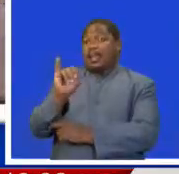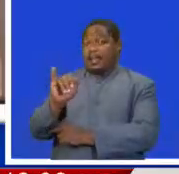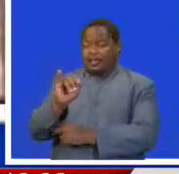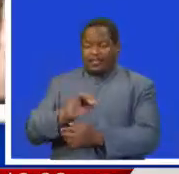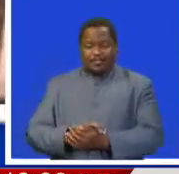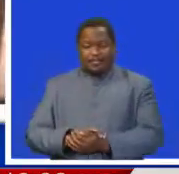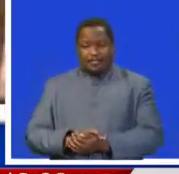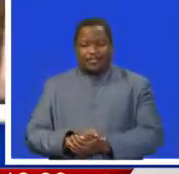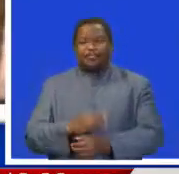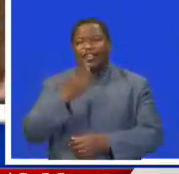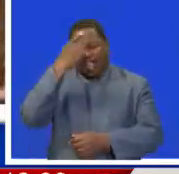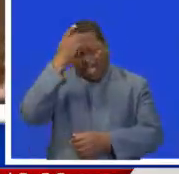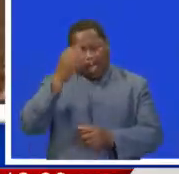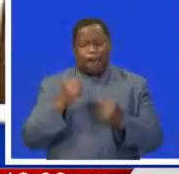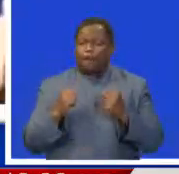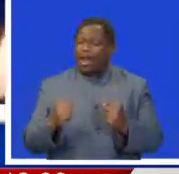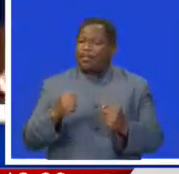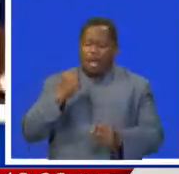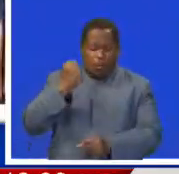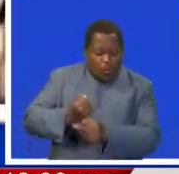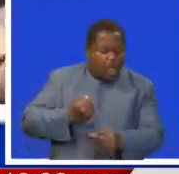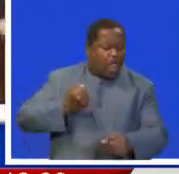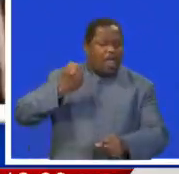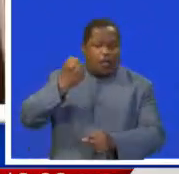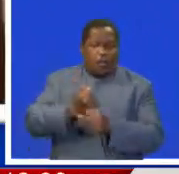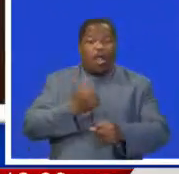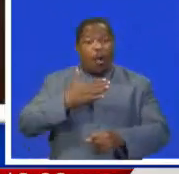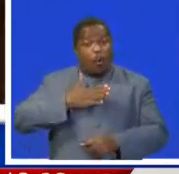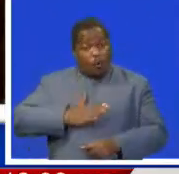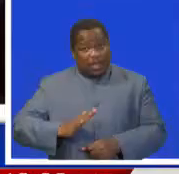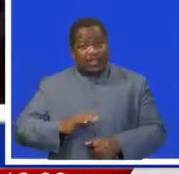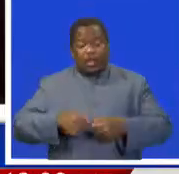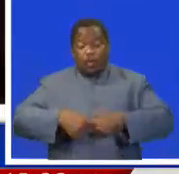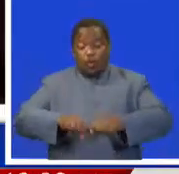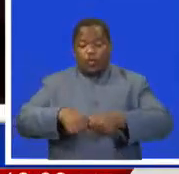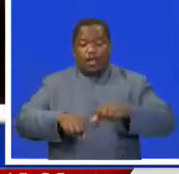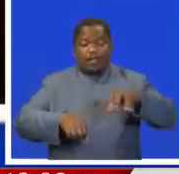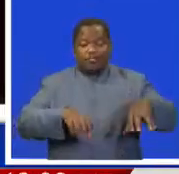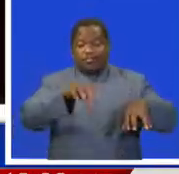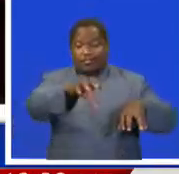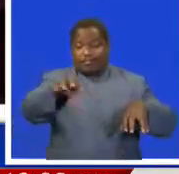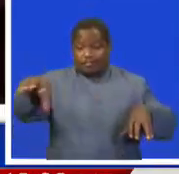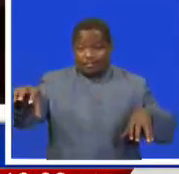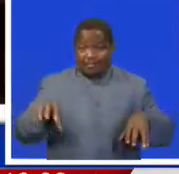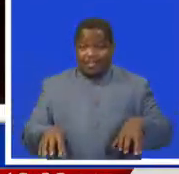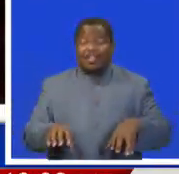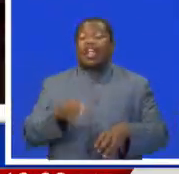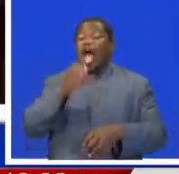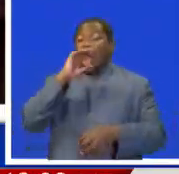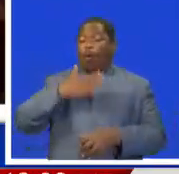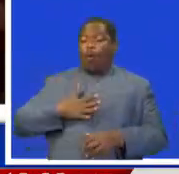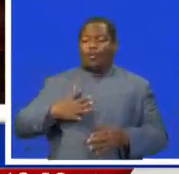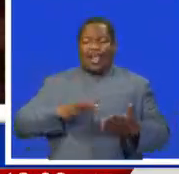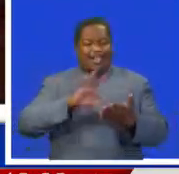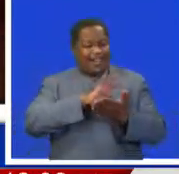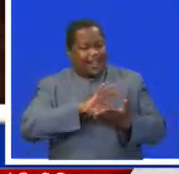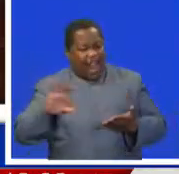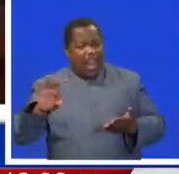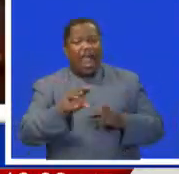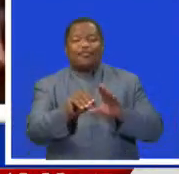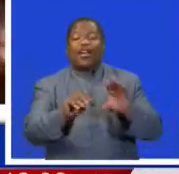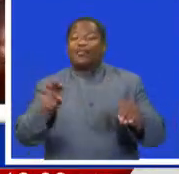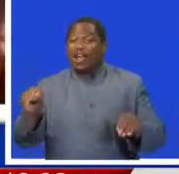etahlukene eveni. Lo muhla indvunayi temcebo waphansi nemandla Peter Bembe ivakashele inkundla yasenzingeni kuyohlola imisebenzi